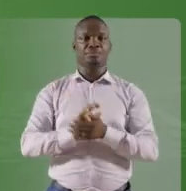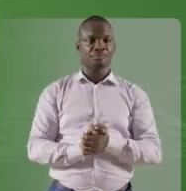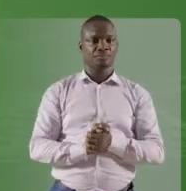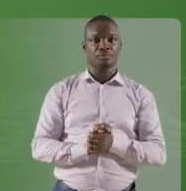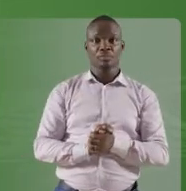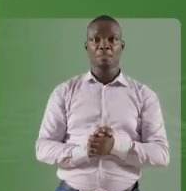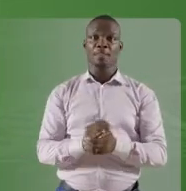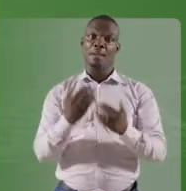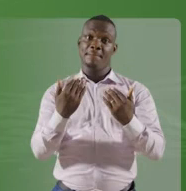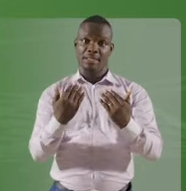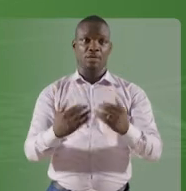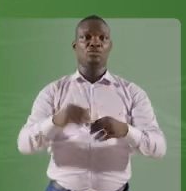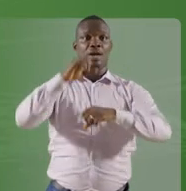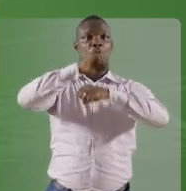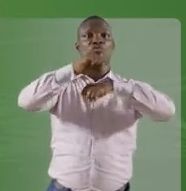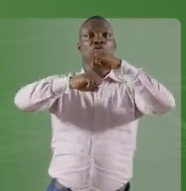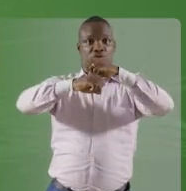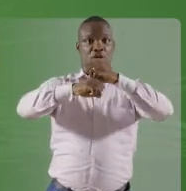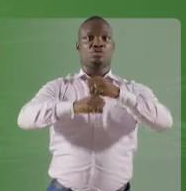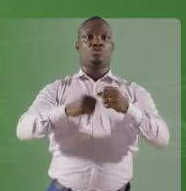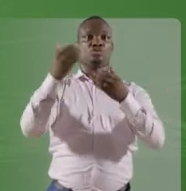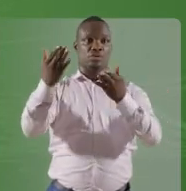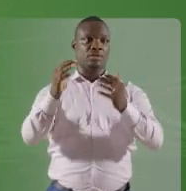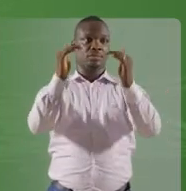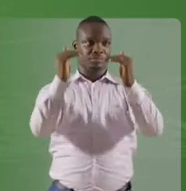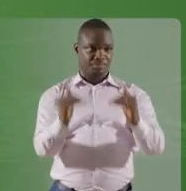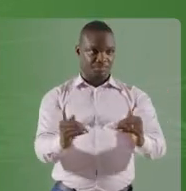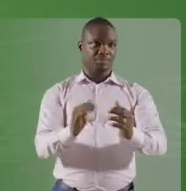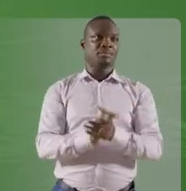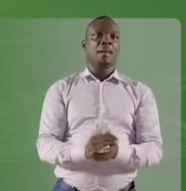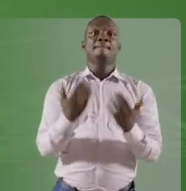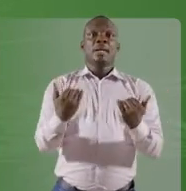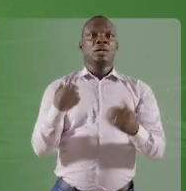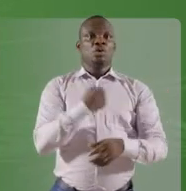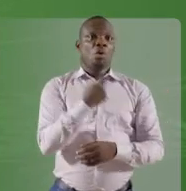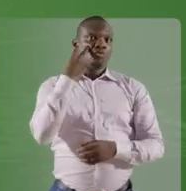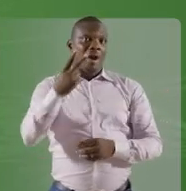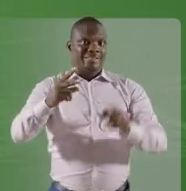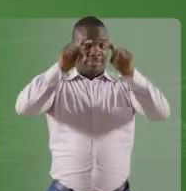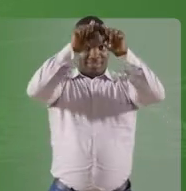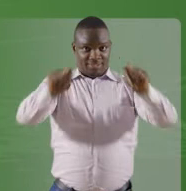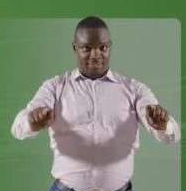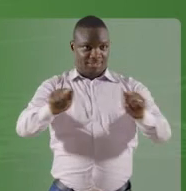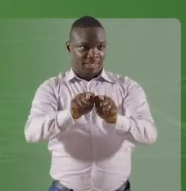La configuration suivante, triangle rectangle isocèle.